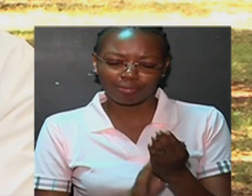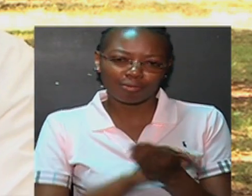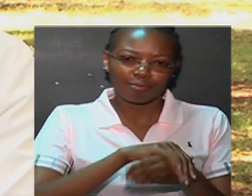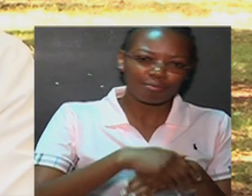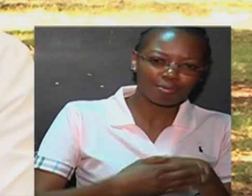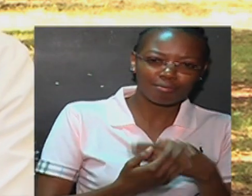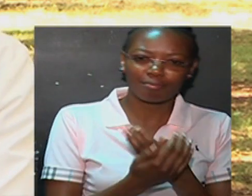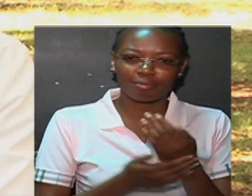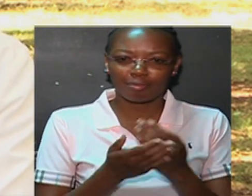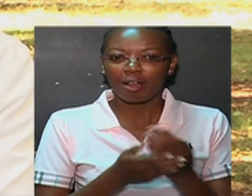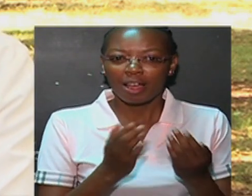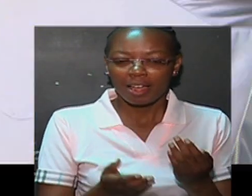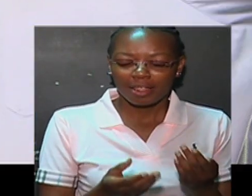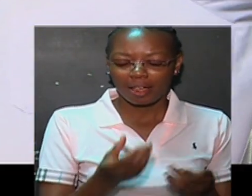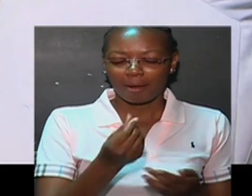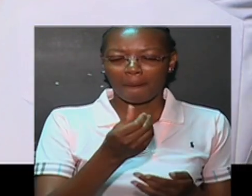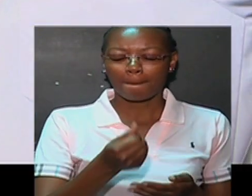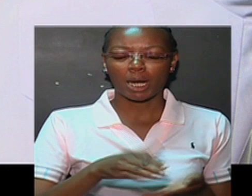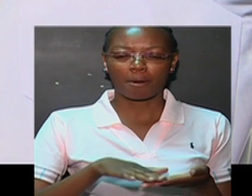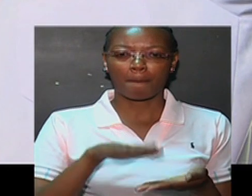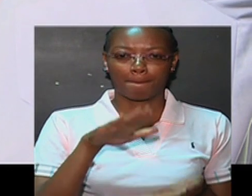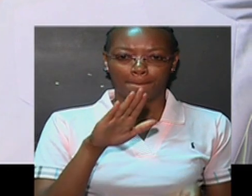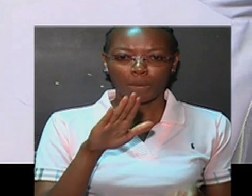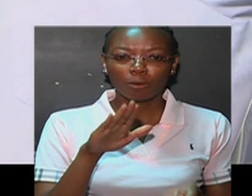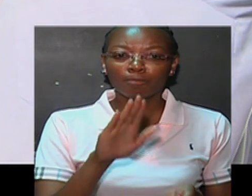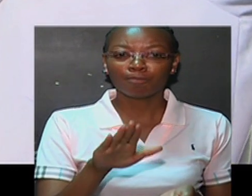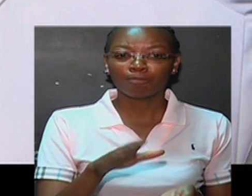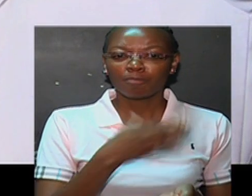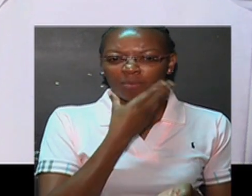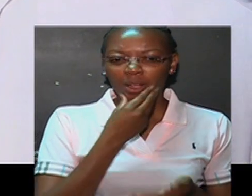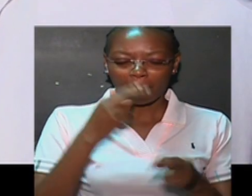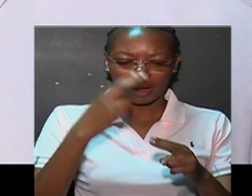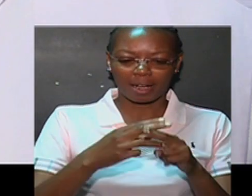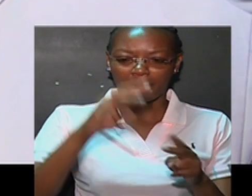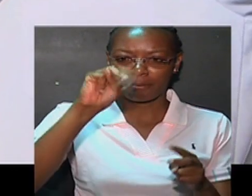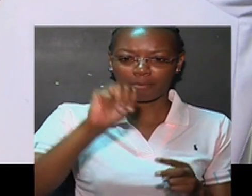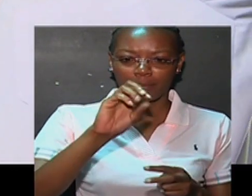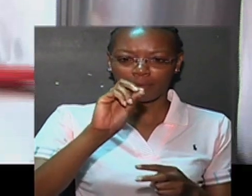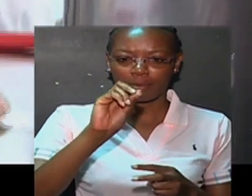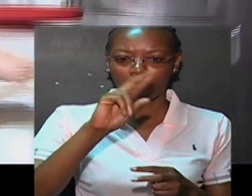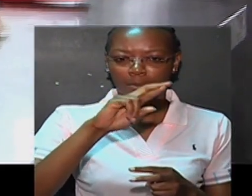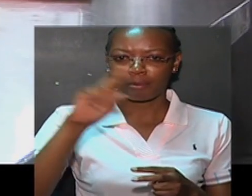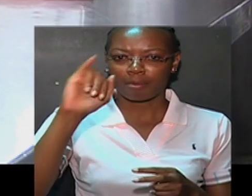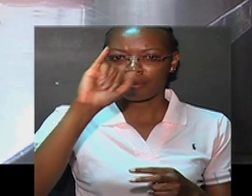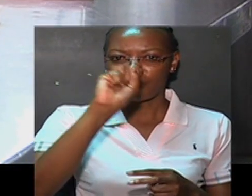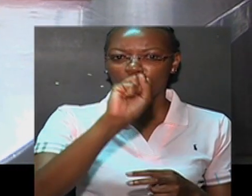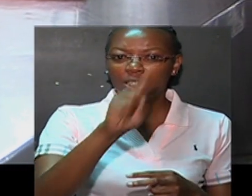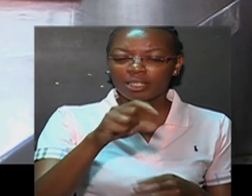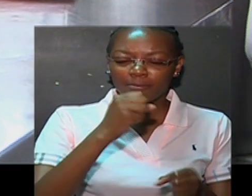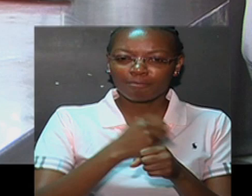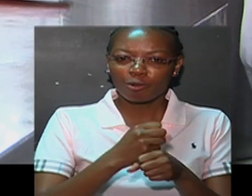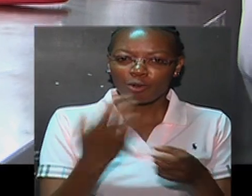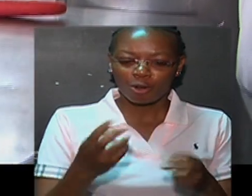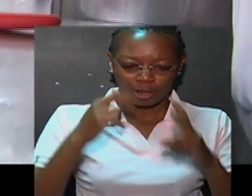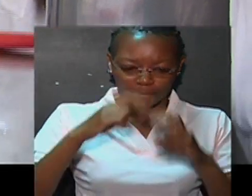value, higher profit. Bwana Morris ni mmoja wa watafiti wa vyakula katika kitengo cha food science hapa JKUAT.